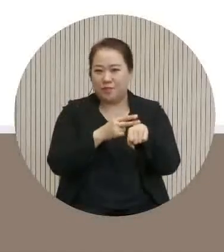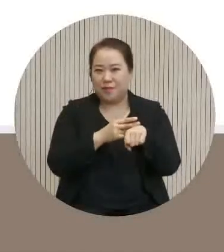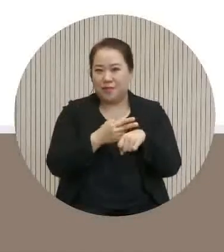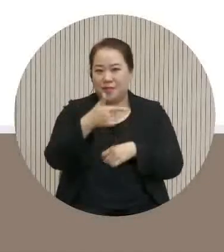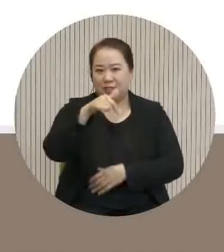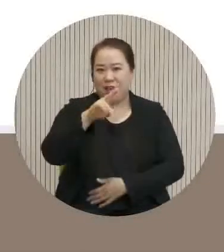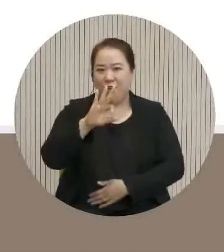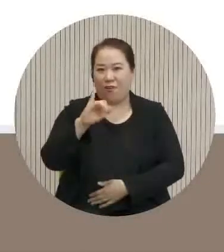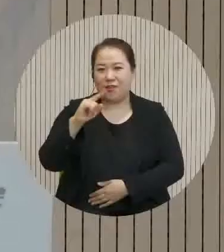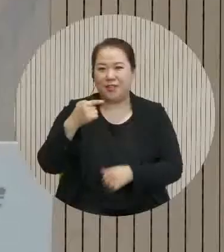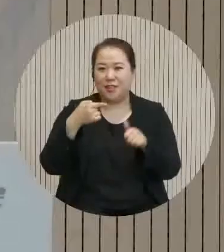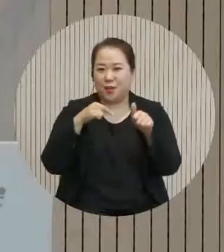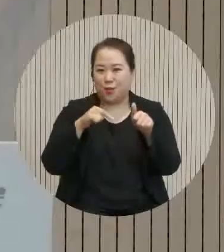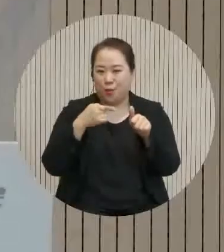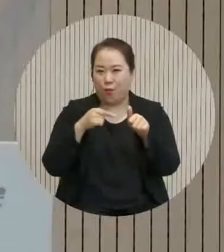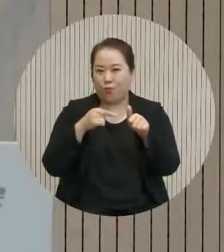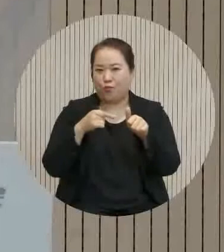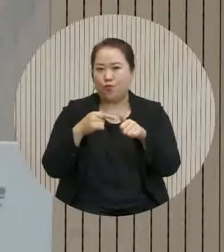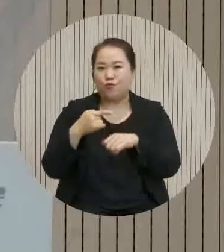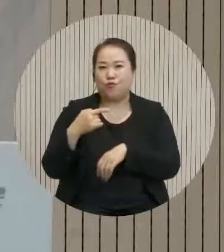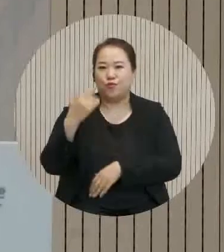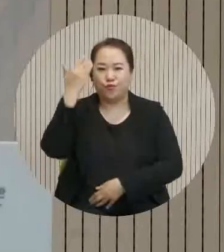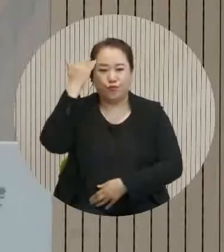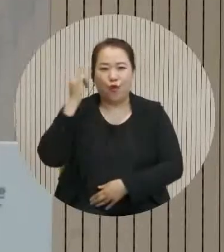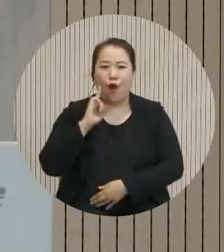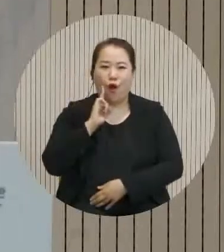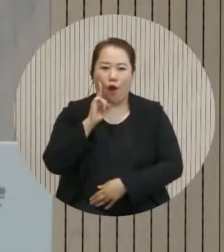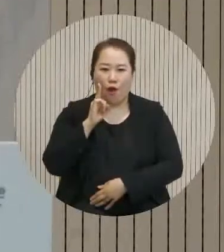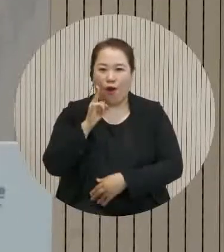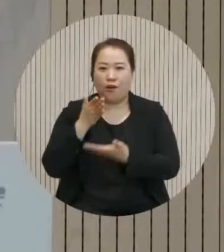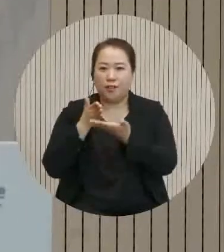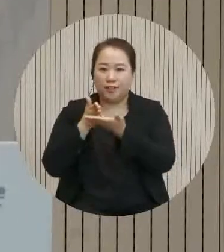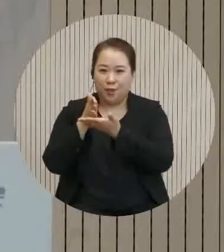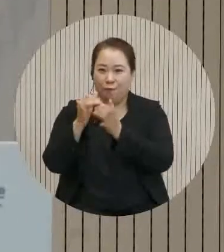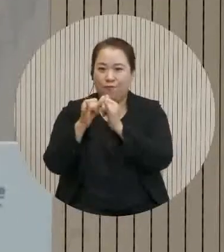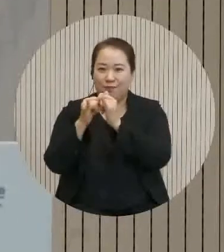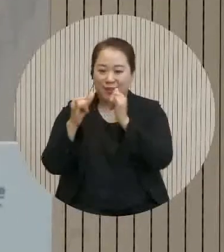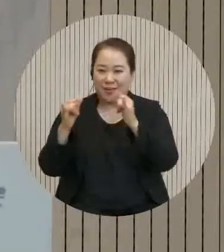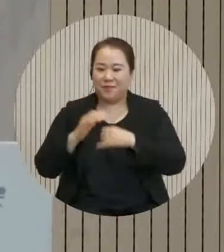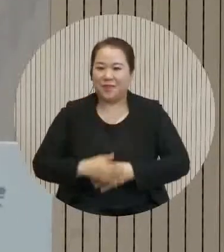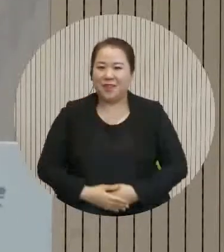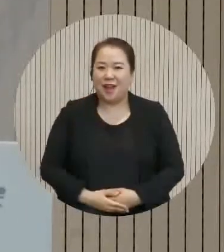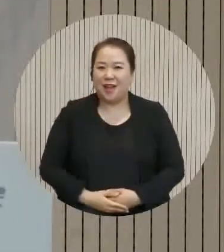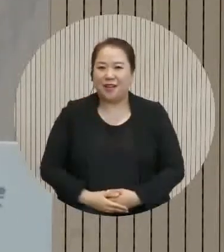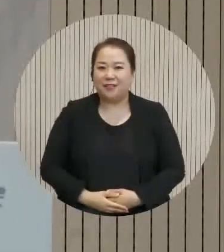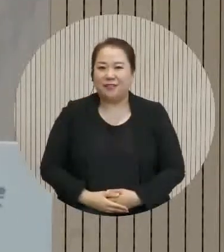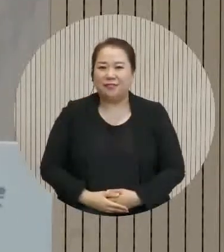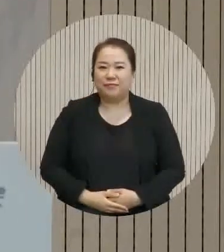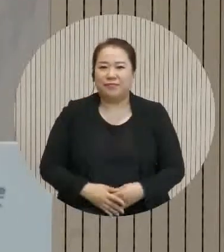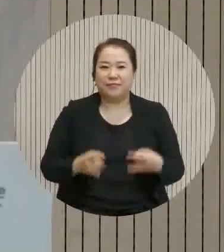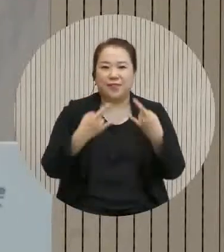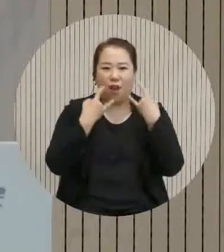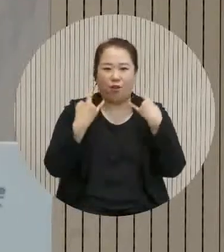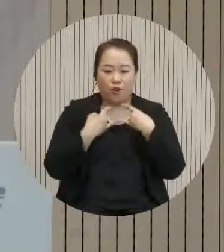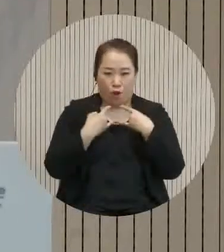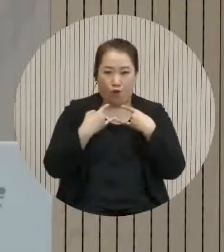경인교육대학교 국어교육과 교수이자 미디어교육 전문가이십니다. 영국